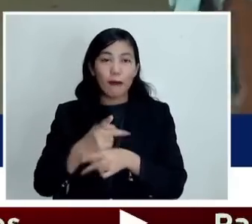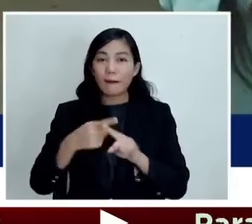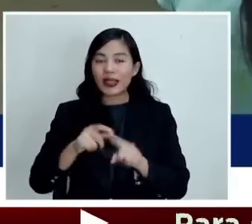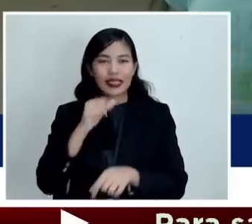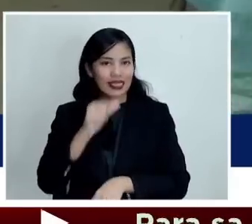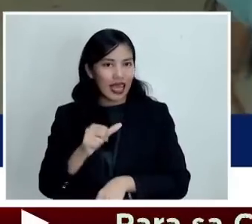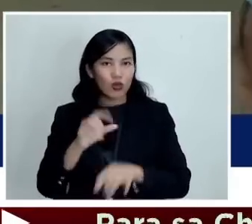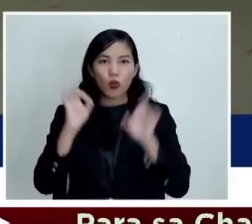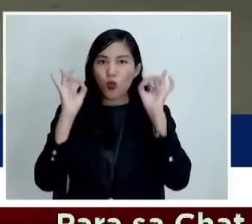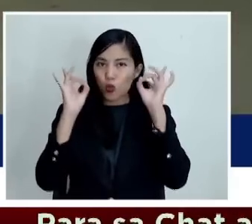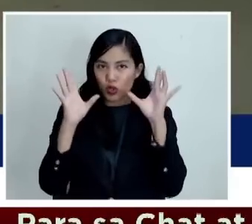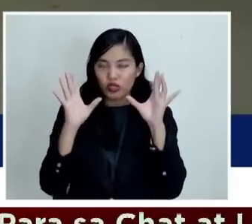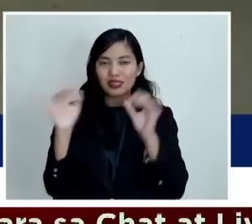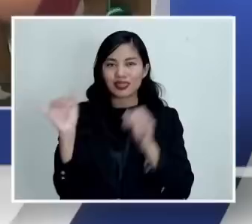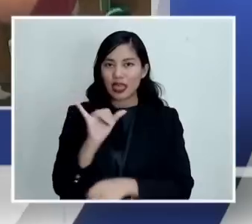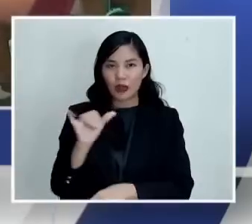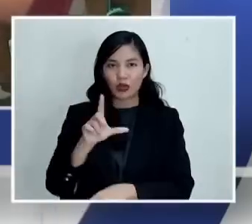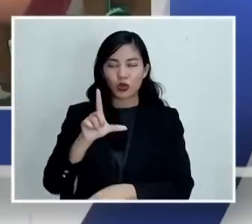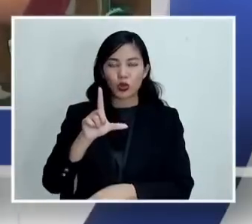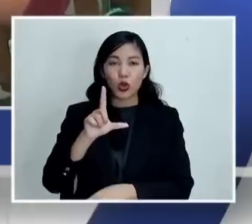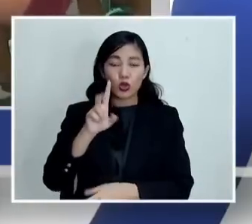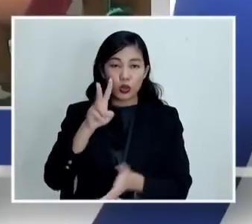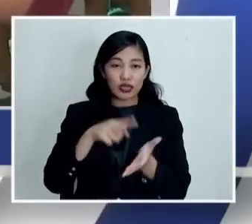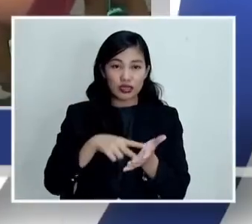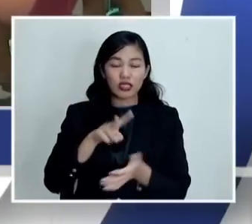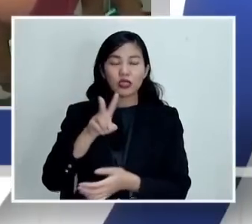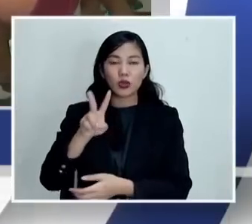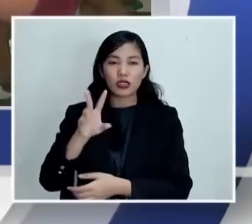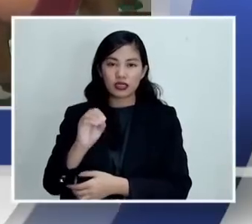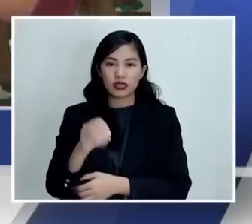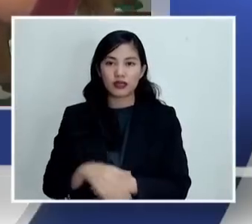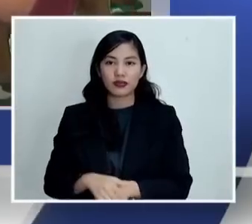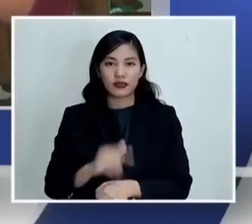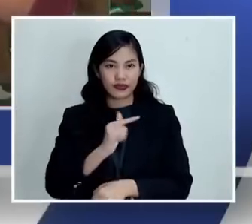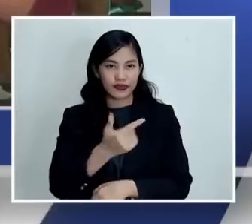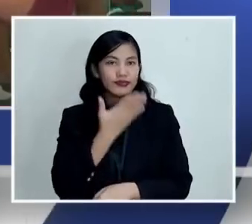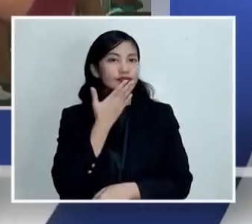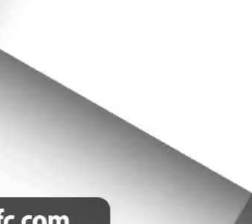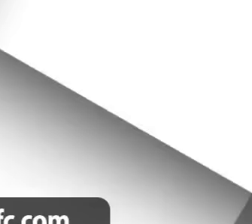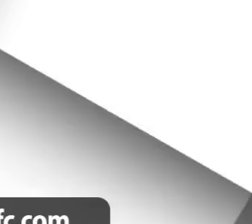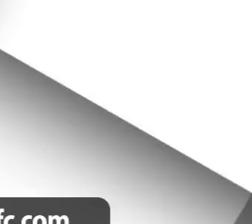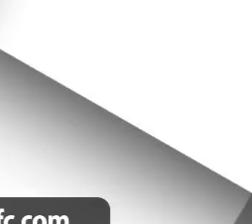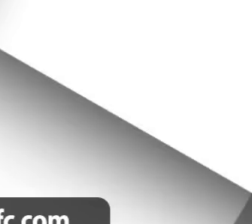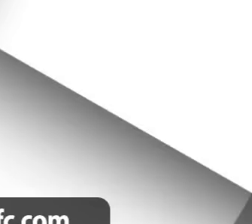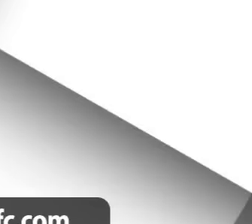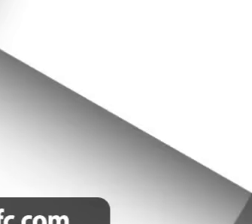noong 2020. Alvin. Maraming salamat, Rafael Bosano.